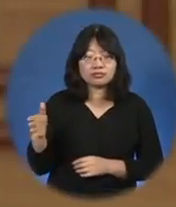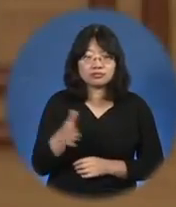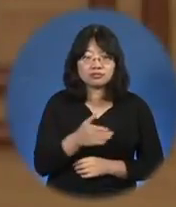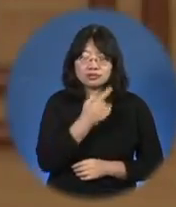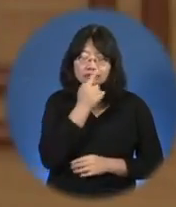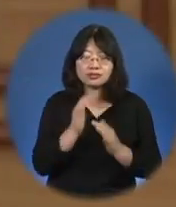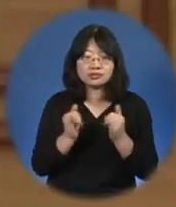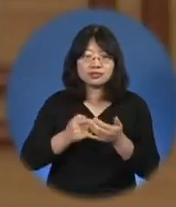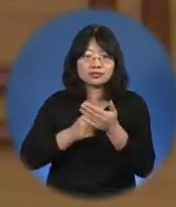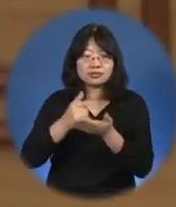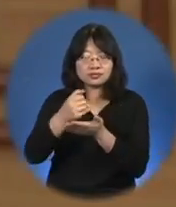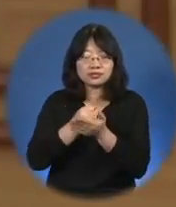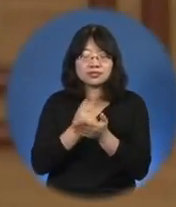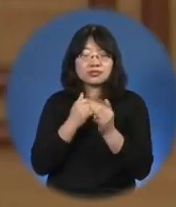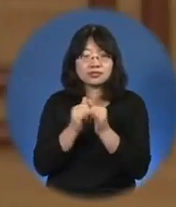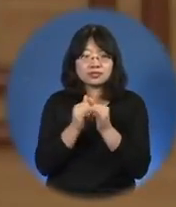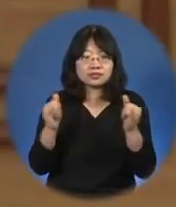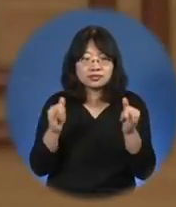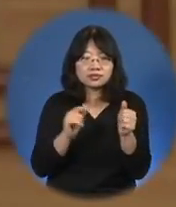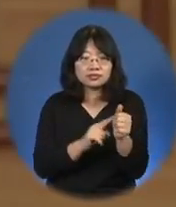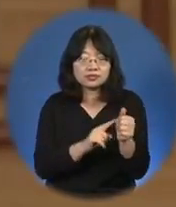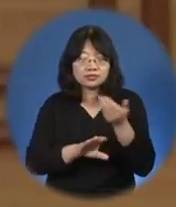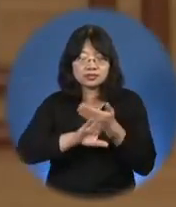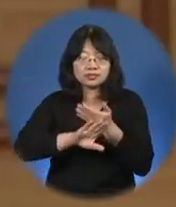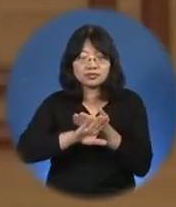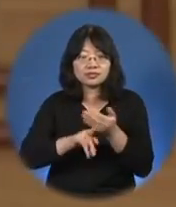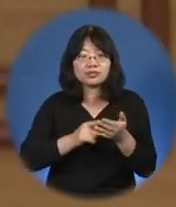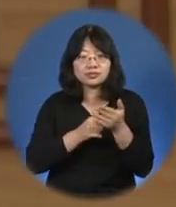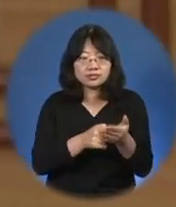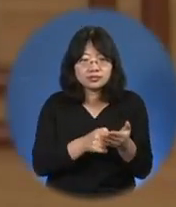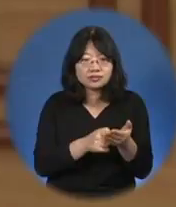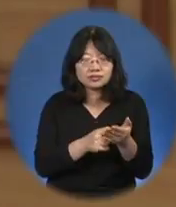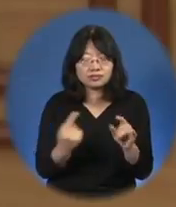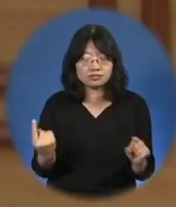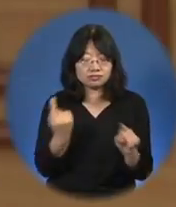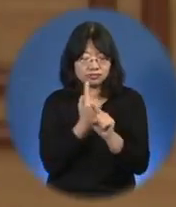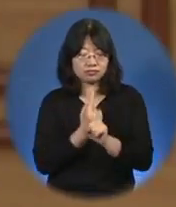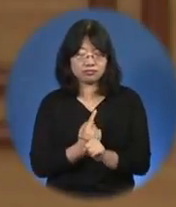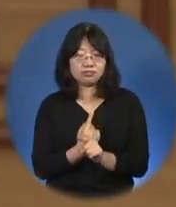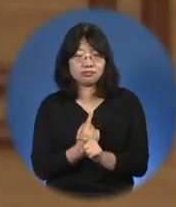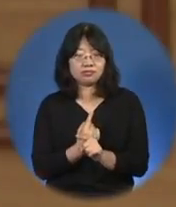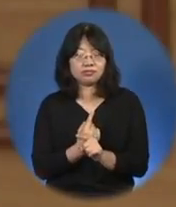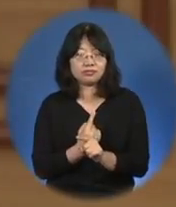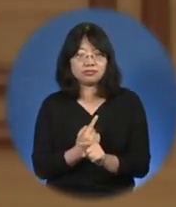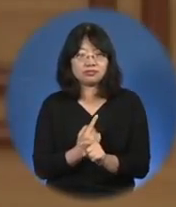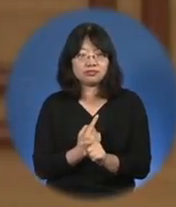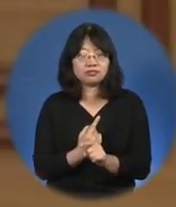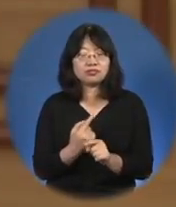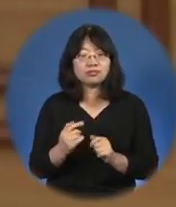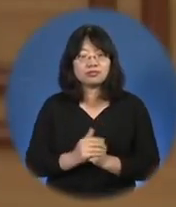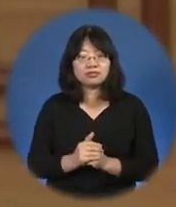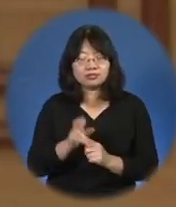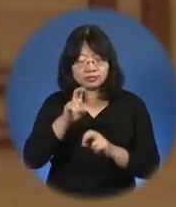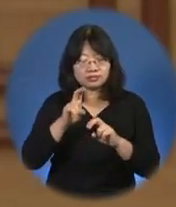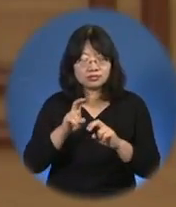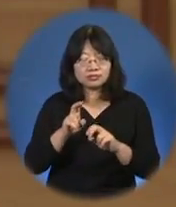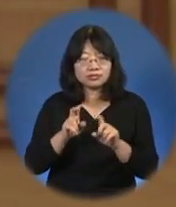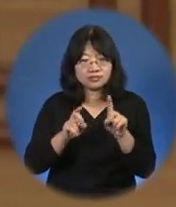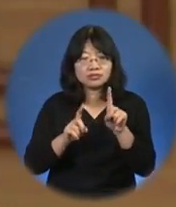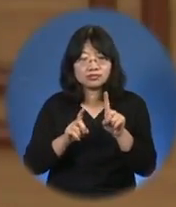본인의 의견을 갖고 왔던 분들이 다른 의견으로 바뀐 것은 사실은 이제 한